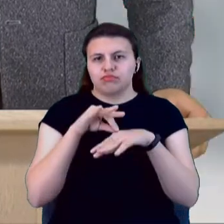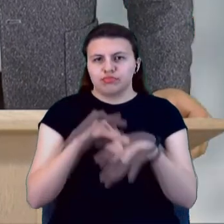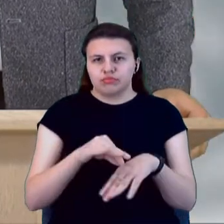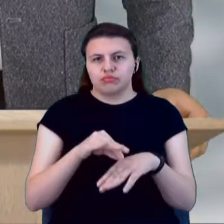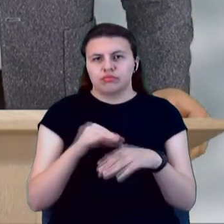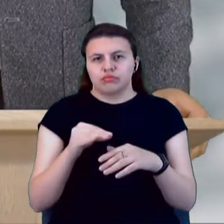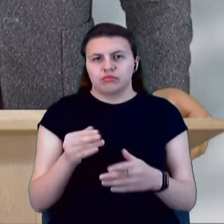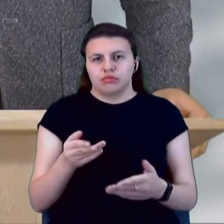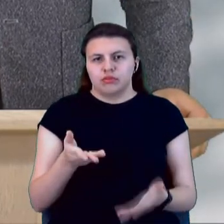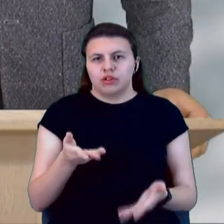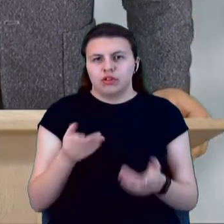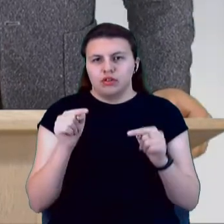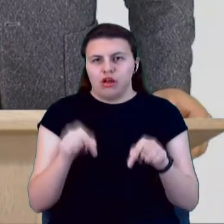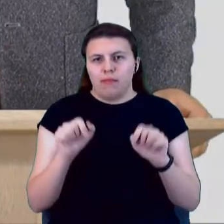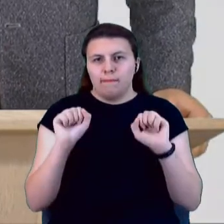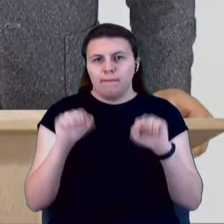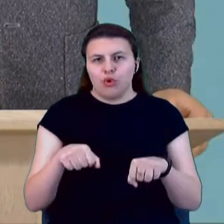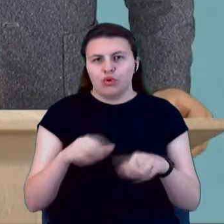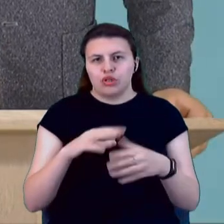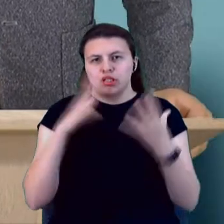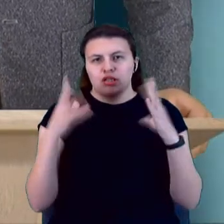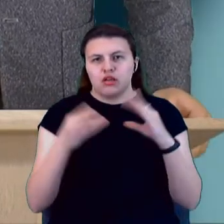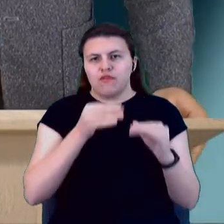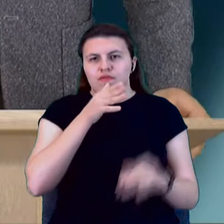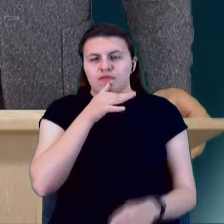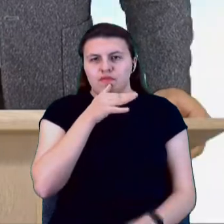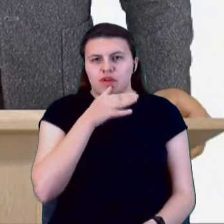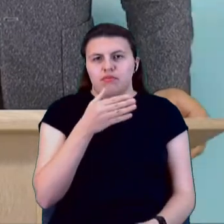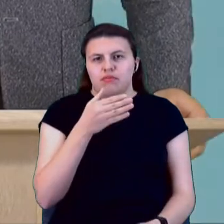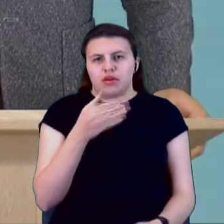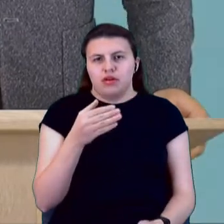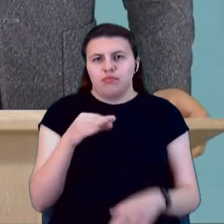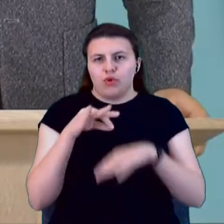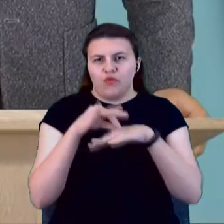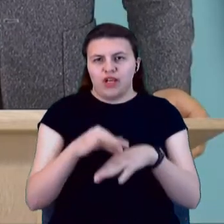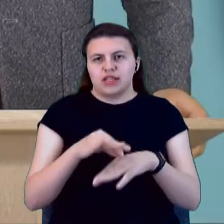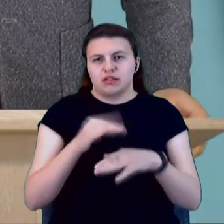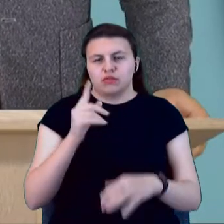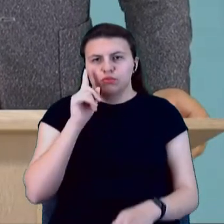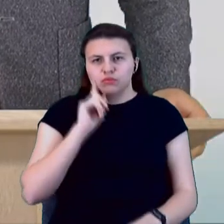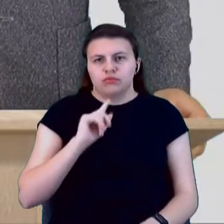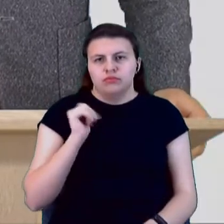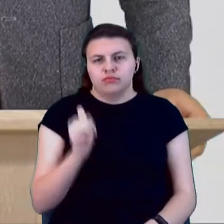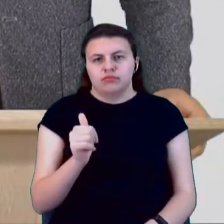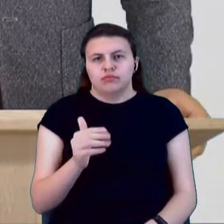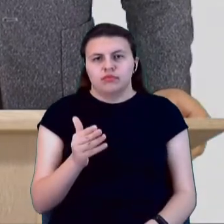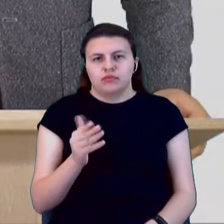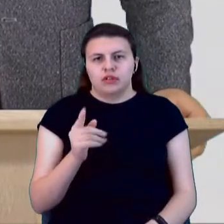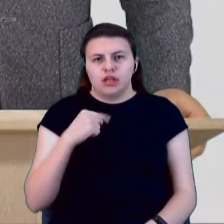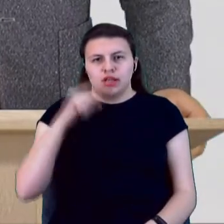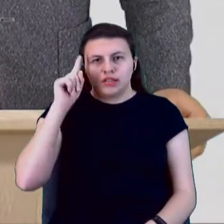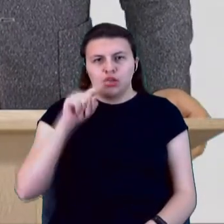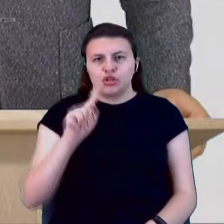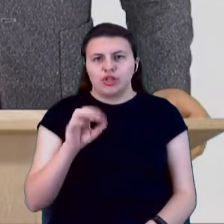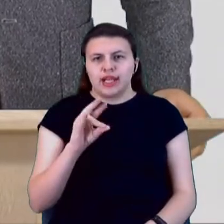де можна гарно загалом так провести час. І, наскільки я знаю, судячи зі свого досвіду, тренінги в деяких